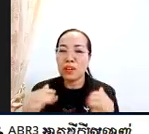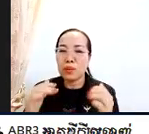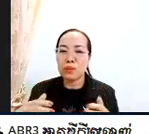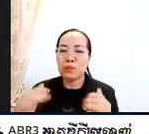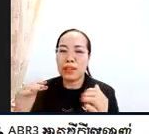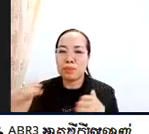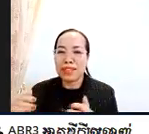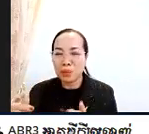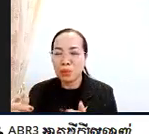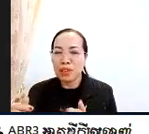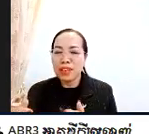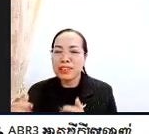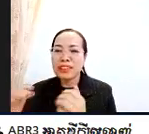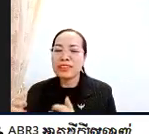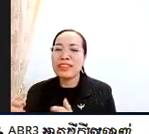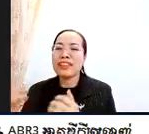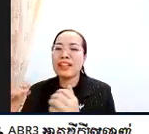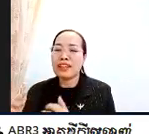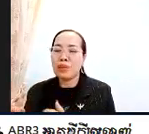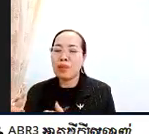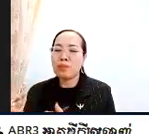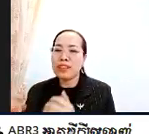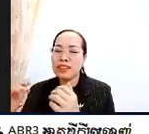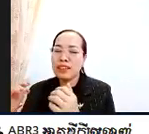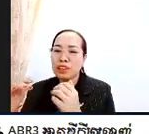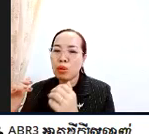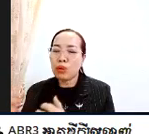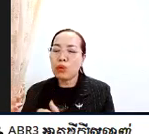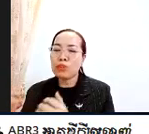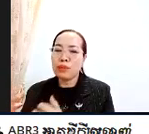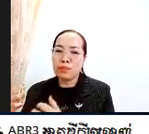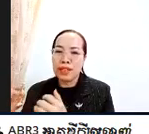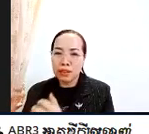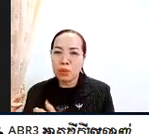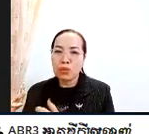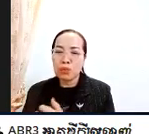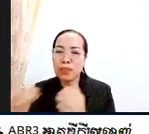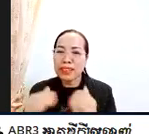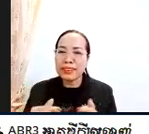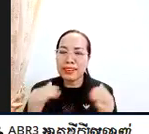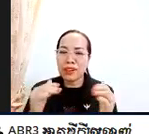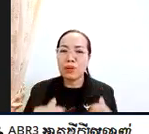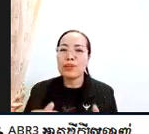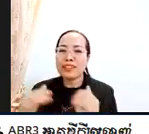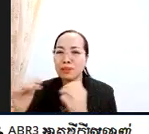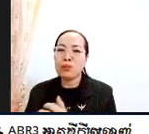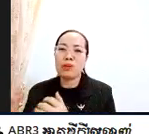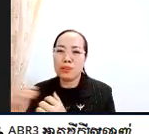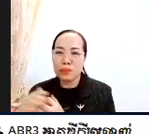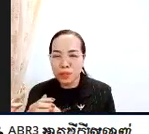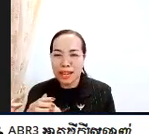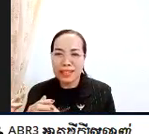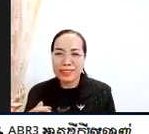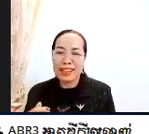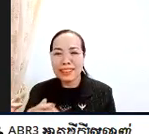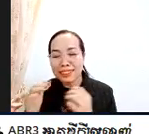thua cầm rủ xâm rạp đại cu dương chia thân nạc đặc nóm chia cầm rủ xâm rạp đại cu pê đại dương rồi ưu đại cu của quát rồi